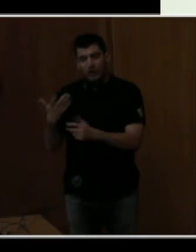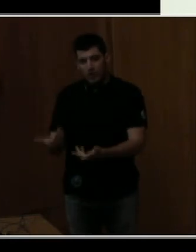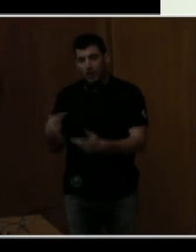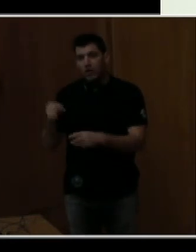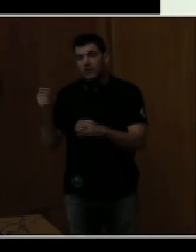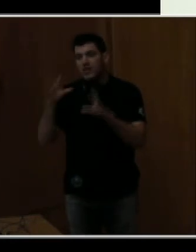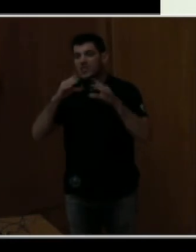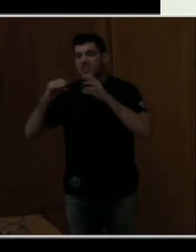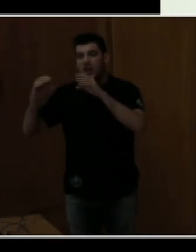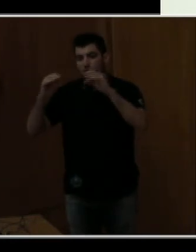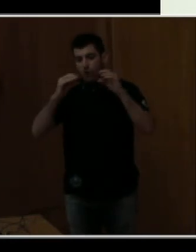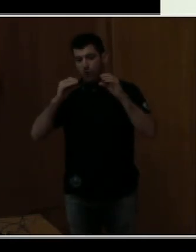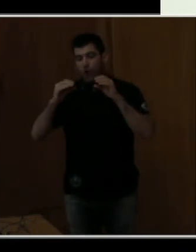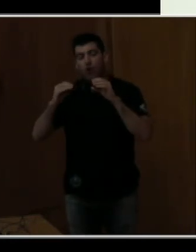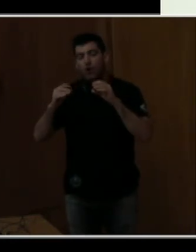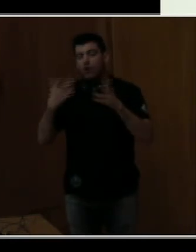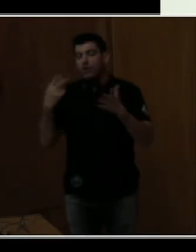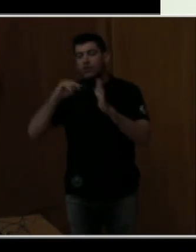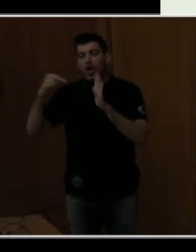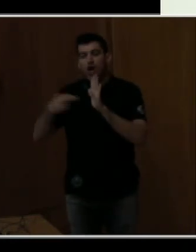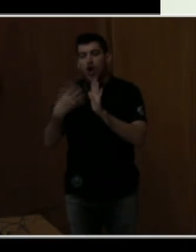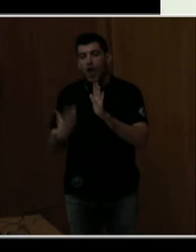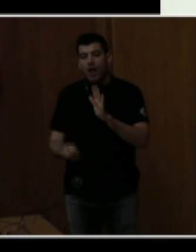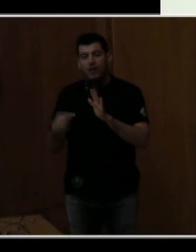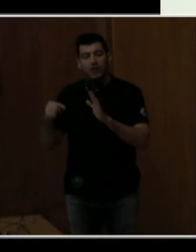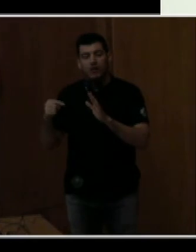σύννεφο. Και τι ρόλο έχει το φως μέσα στο σύννεφο?